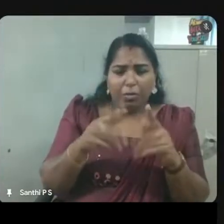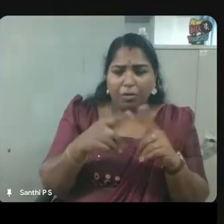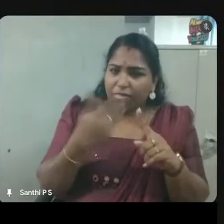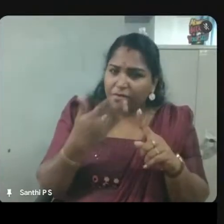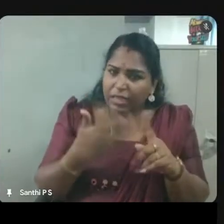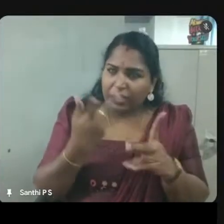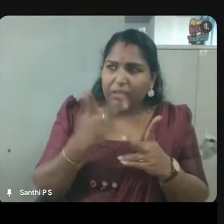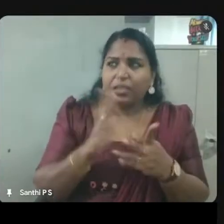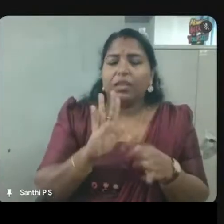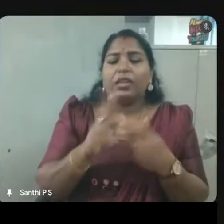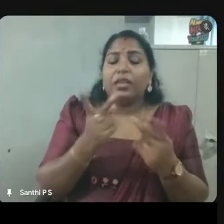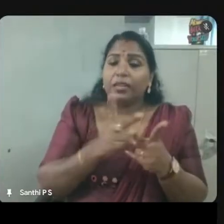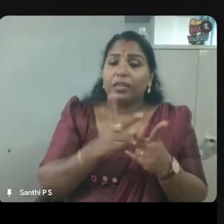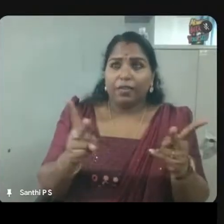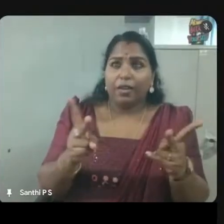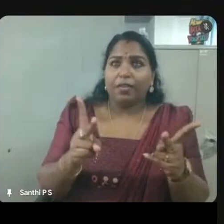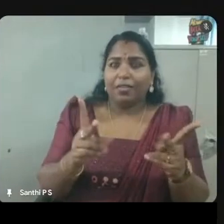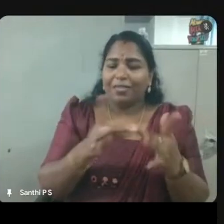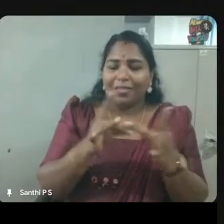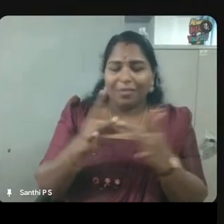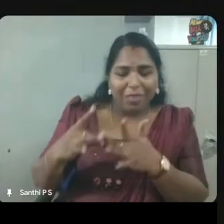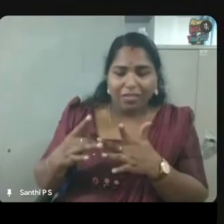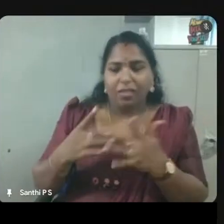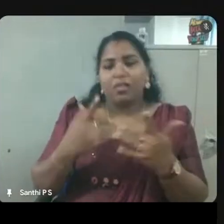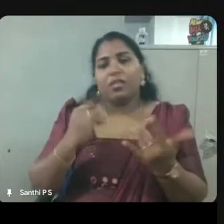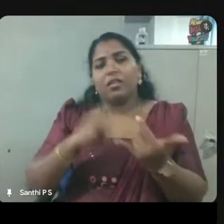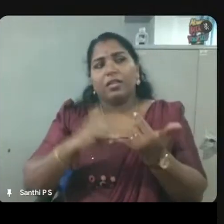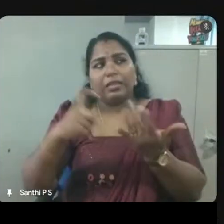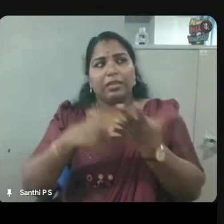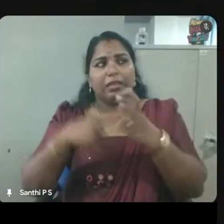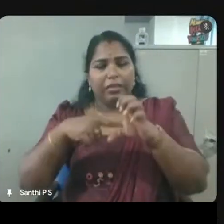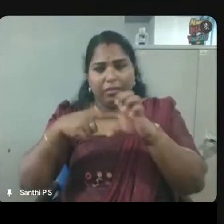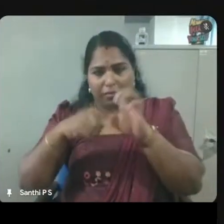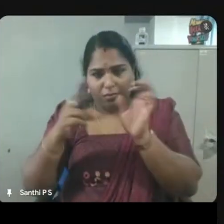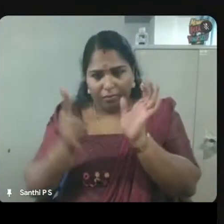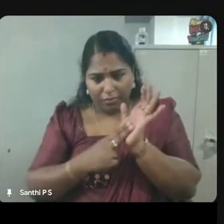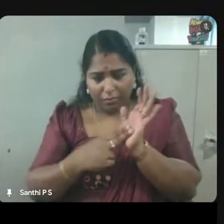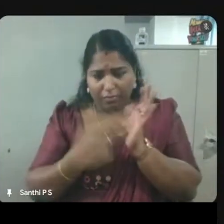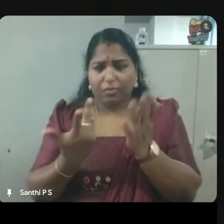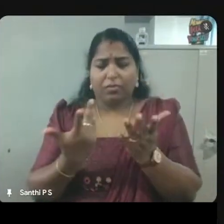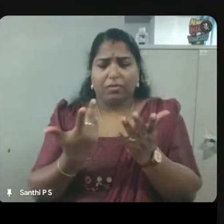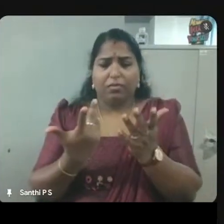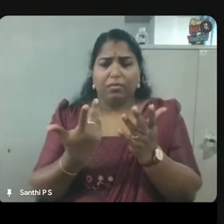തന്നെ സ്പെഷ്യൽ ആയിട്ടുള്ള സ്ക്രീനുകളുണ്ട്, ഈ വലിയതായിട്ട് കാണാനും ടച്ചിൽ ബ്രെയിലിൽ തീരെ